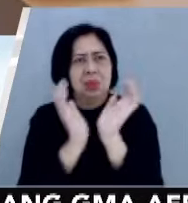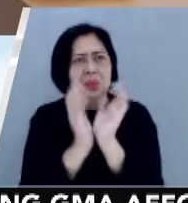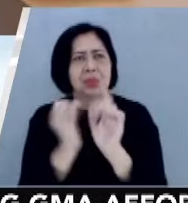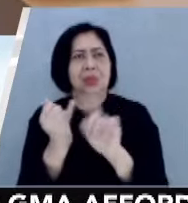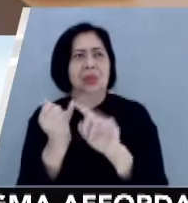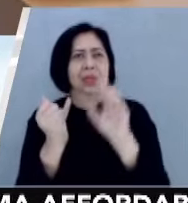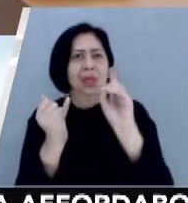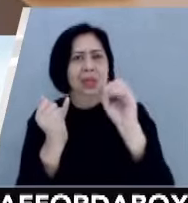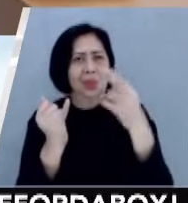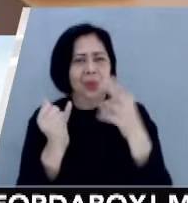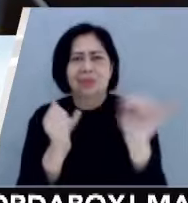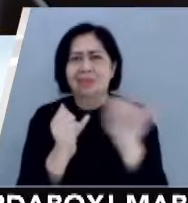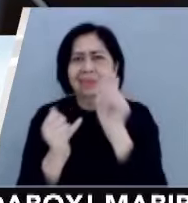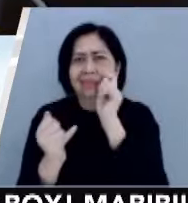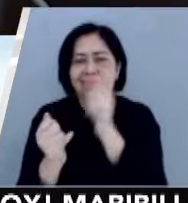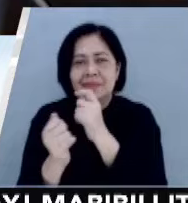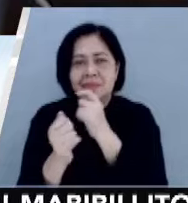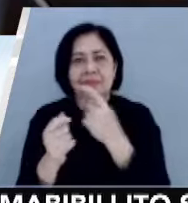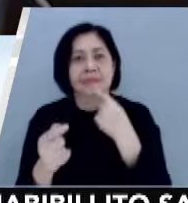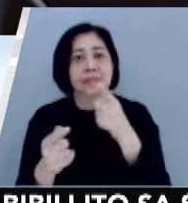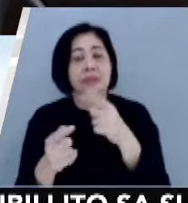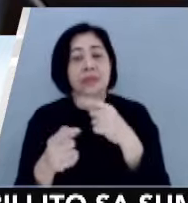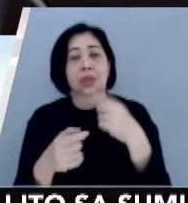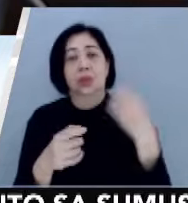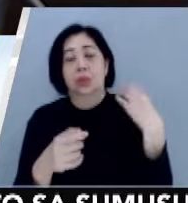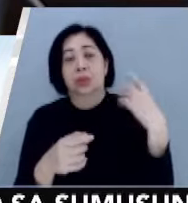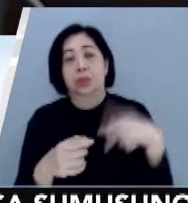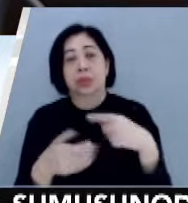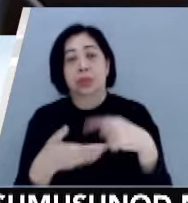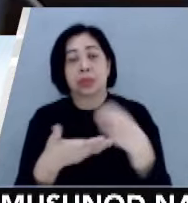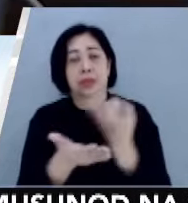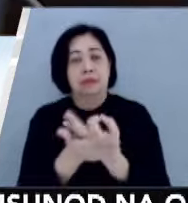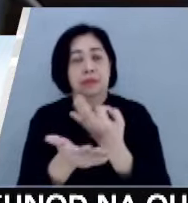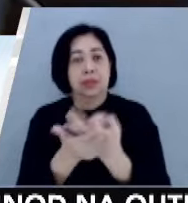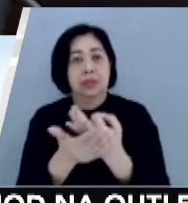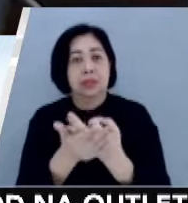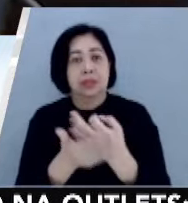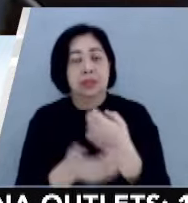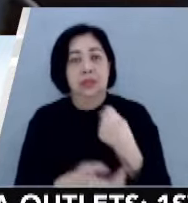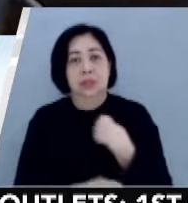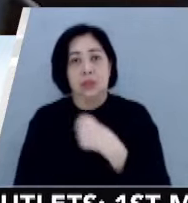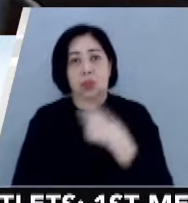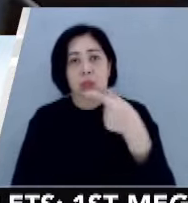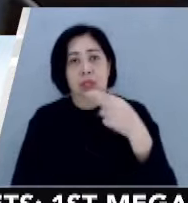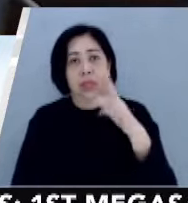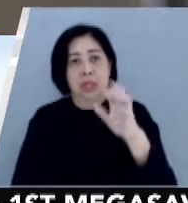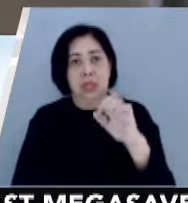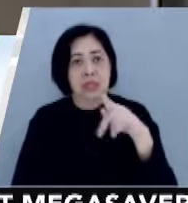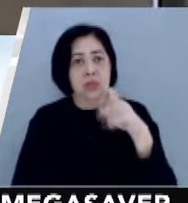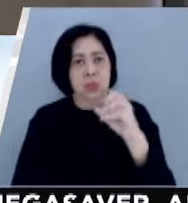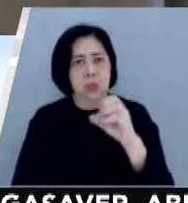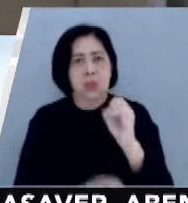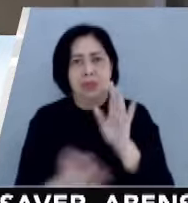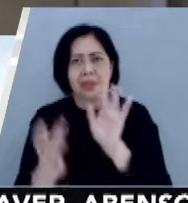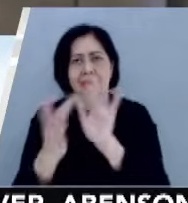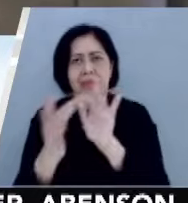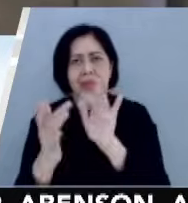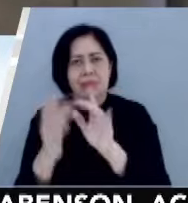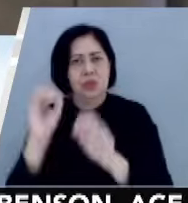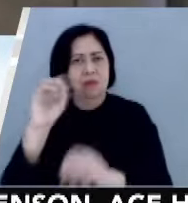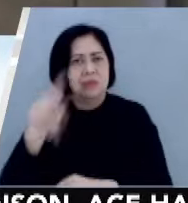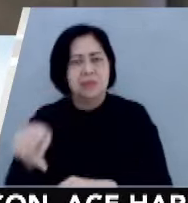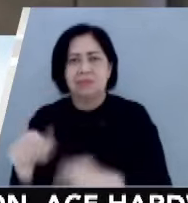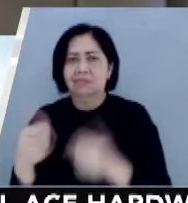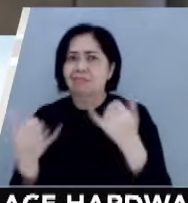pa ni Senate Committee on Finance Chairperson Senadora Grace Poe, ilang beses silang nakipag-ugnayan sa OVP pero hindi pa rin